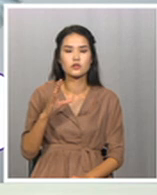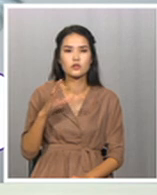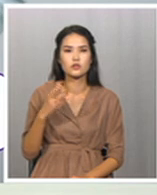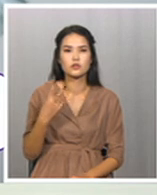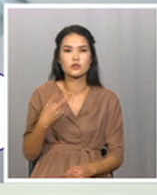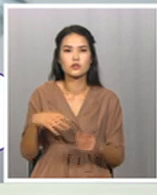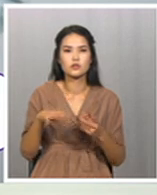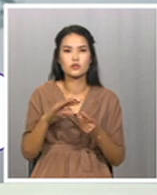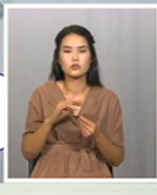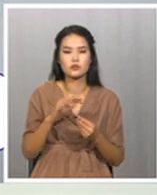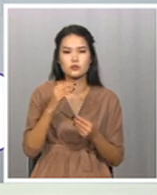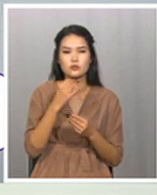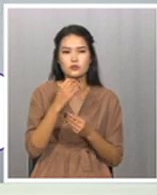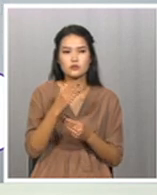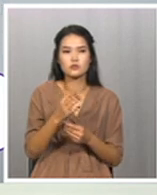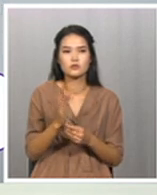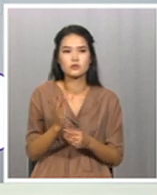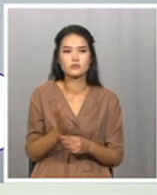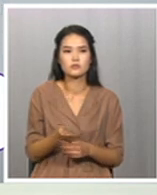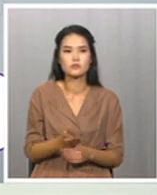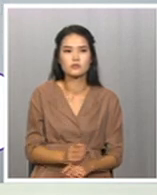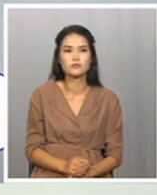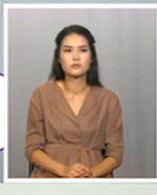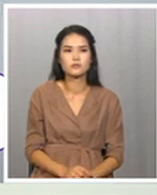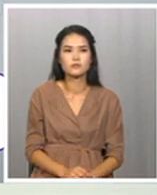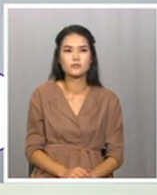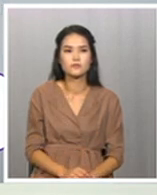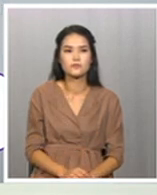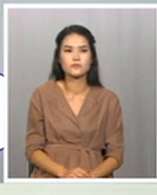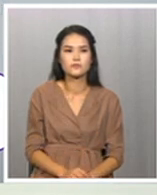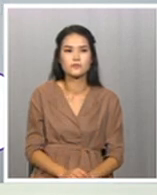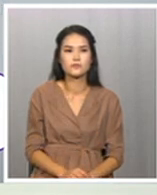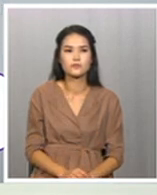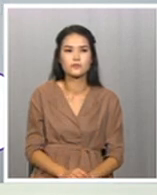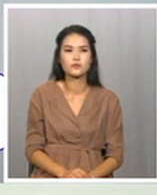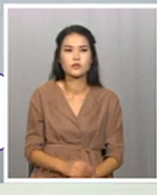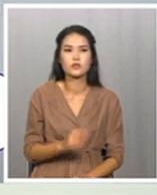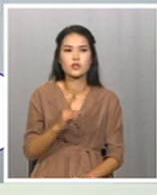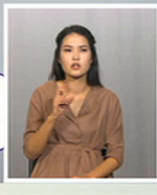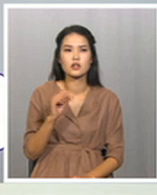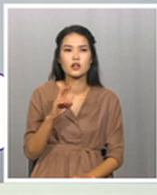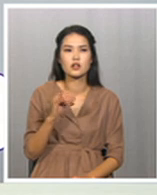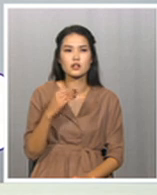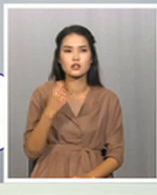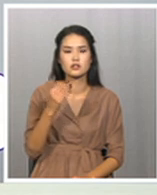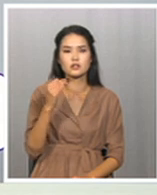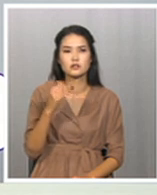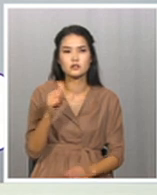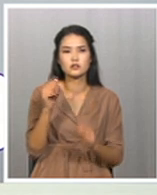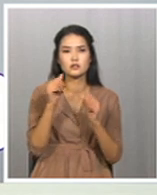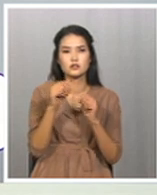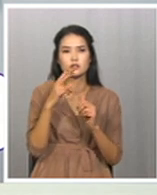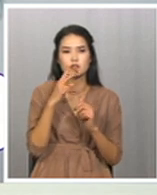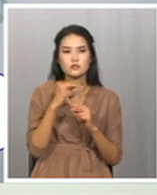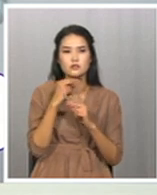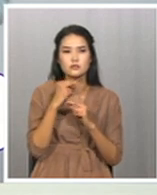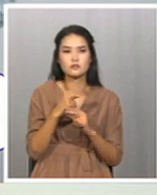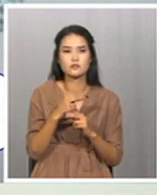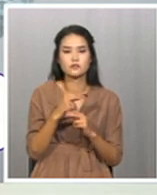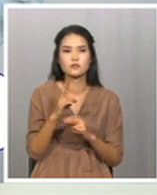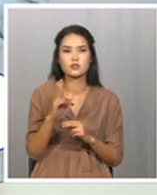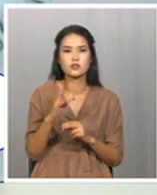валент оксидімен әрекеттескен кезде натрий карбонаты, ал калий оксиді көмірқышқыл газымен әрекеттескен кезде